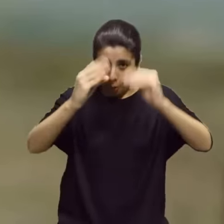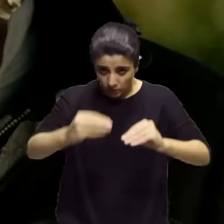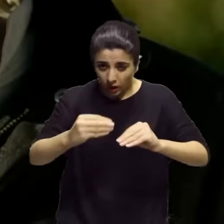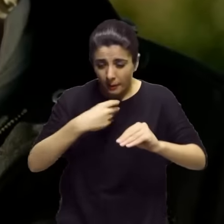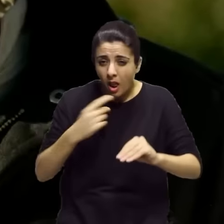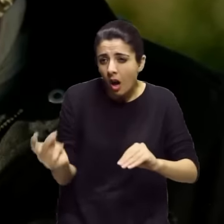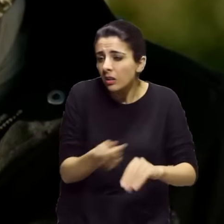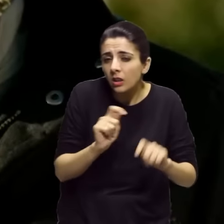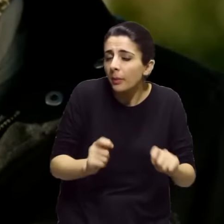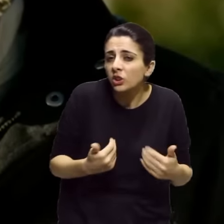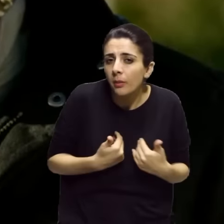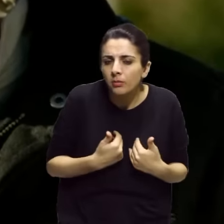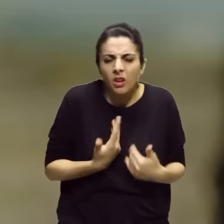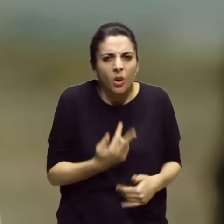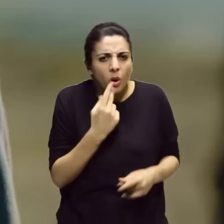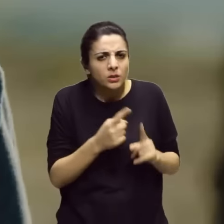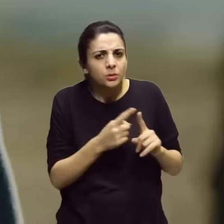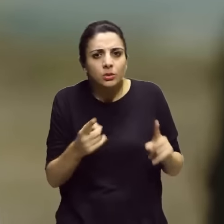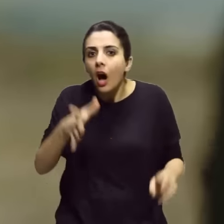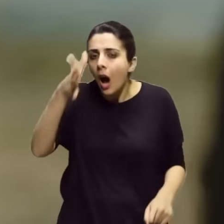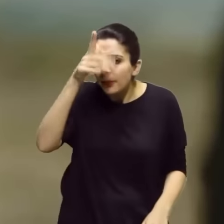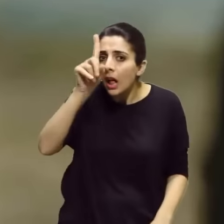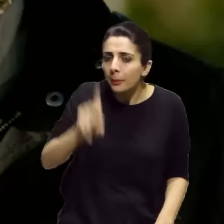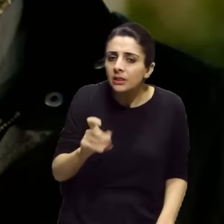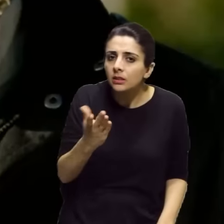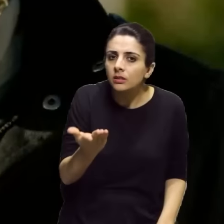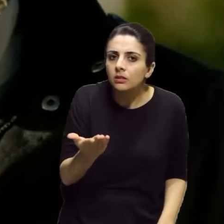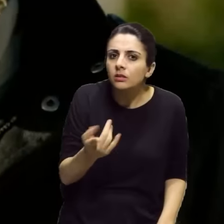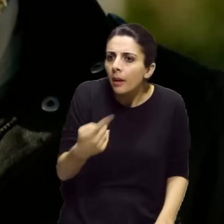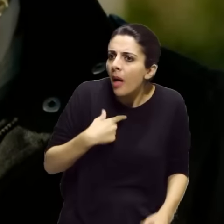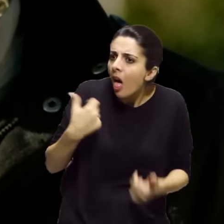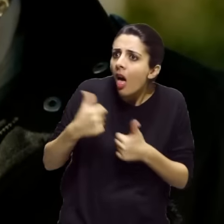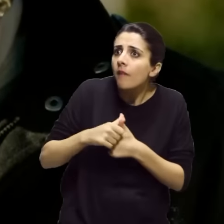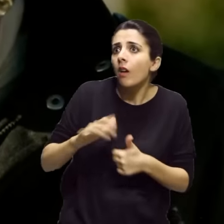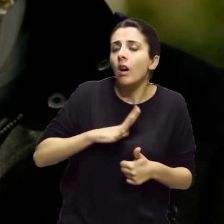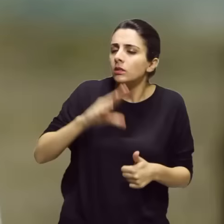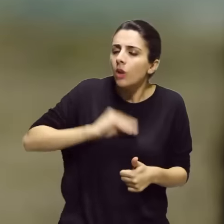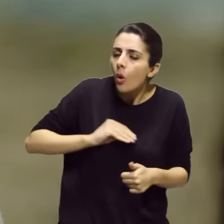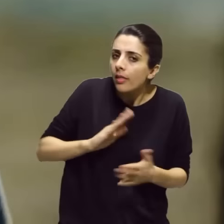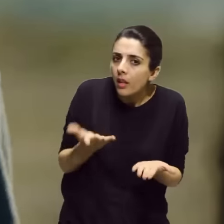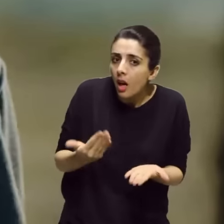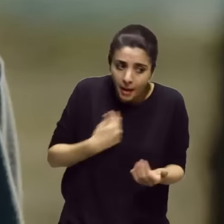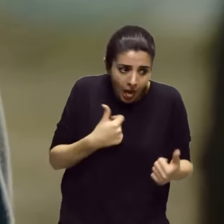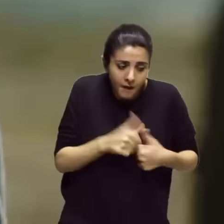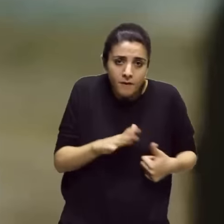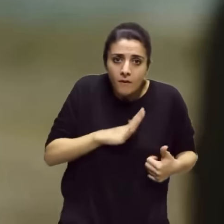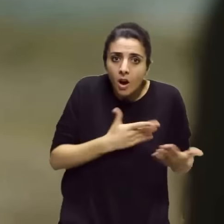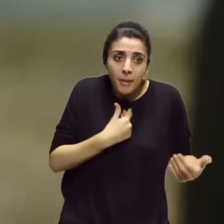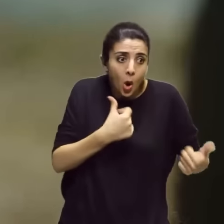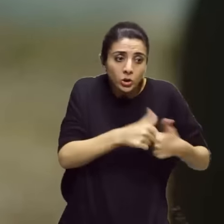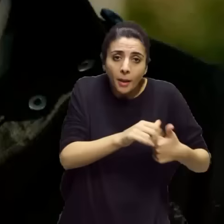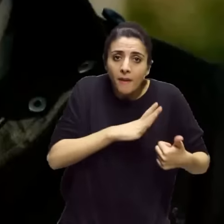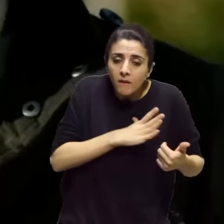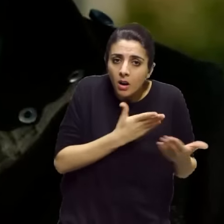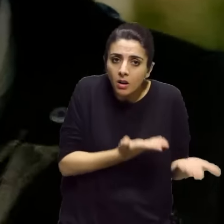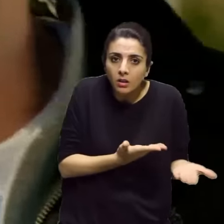kaçacağım. Bak hala konuşuyor ya. Ya aptal mısın sen? Nasıl seninle evleneceğimi düşünüyorsun ya? Ben zaten evliyim. Kocam var